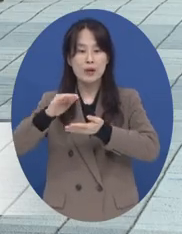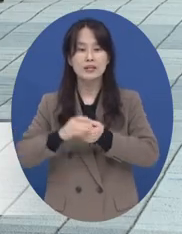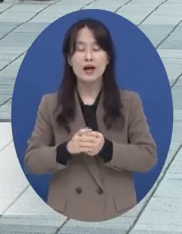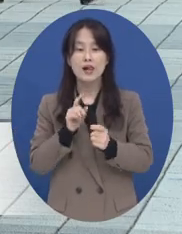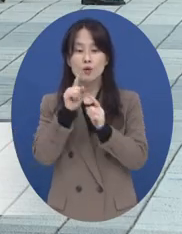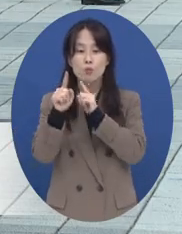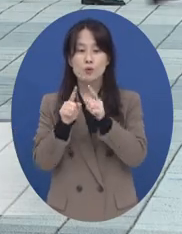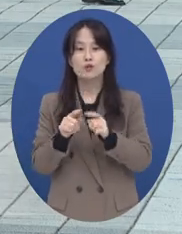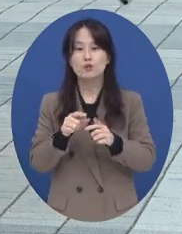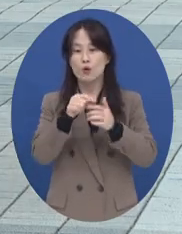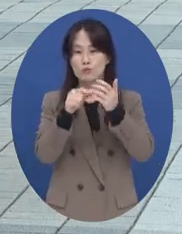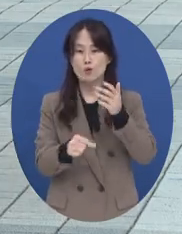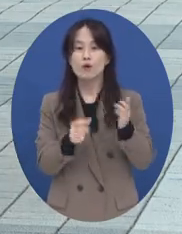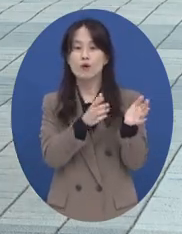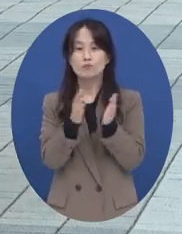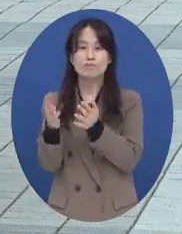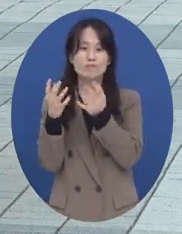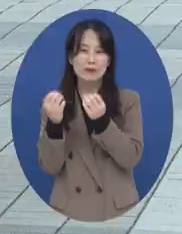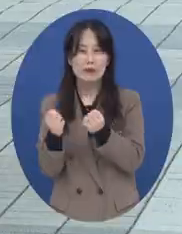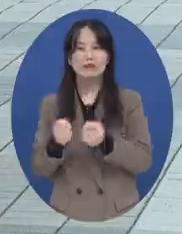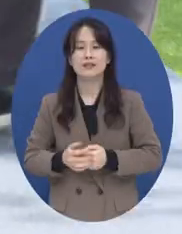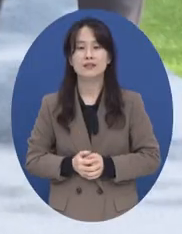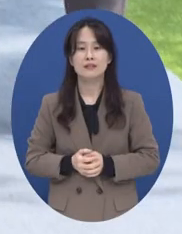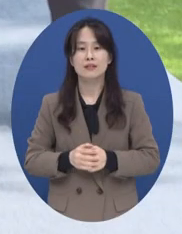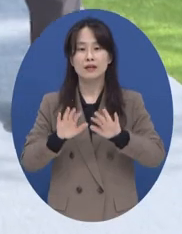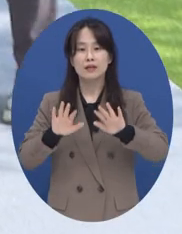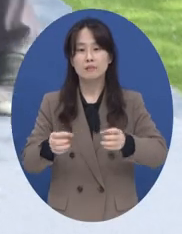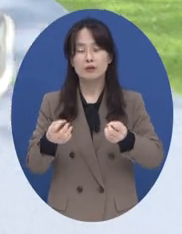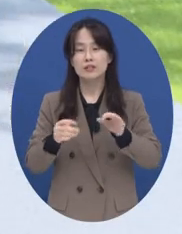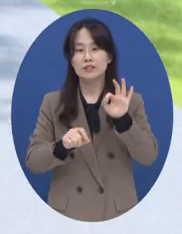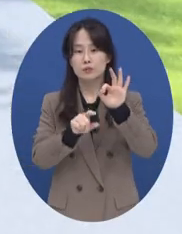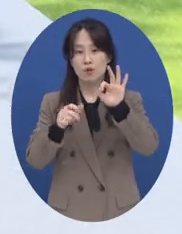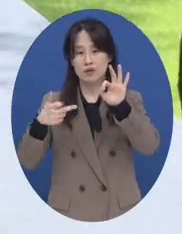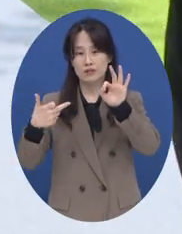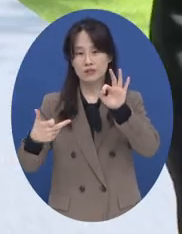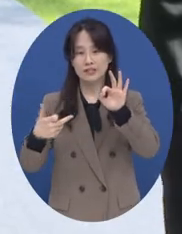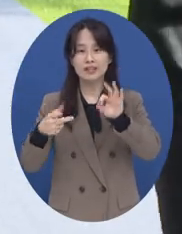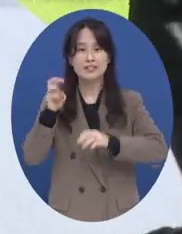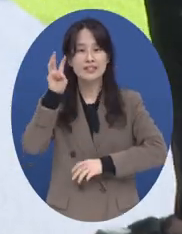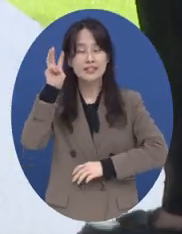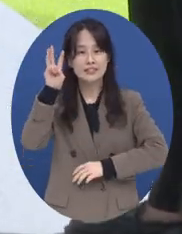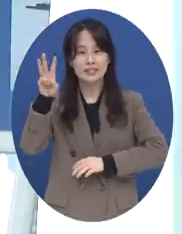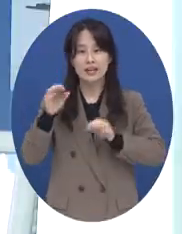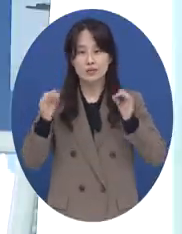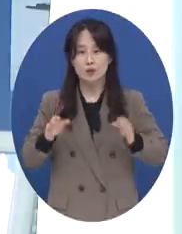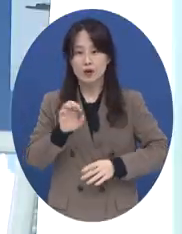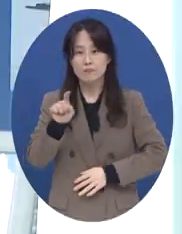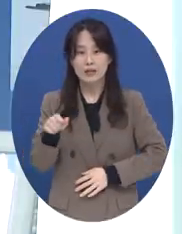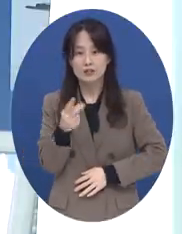공모전 등 풍성한 프로그램들이 마련됩니다. 이번 행사는 오는 17일까지